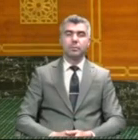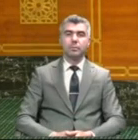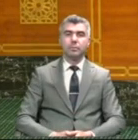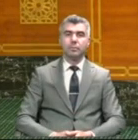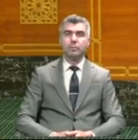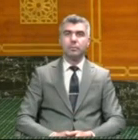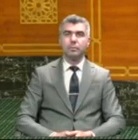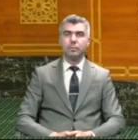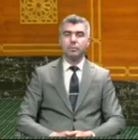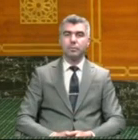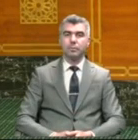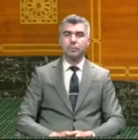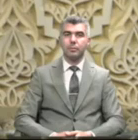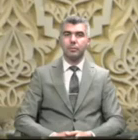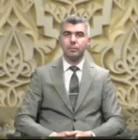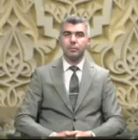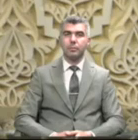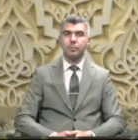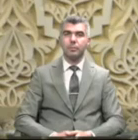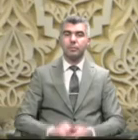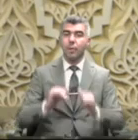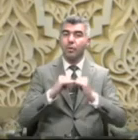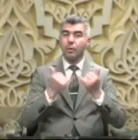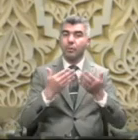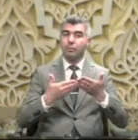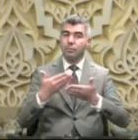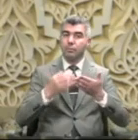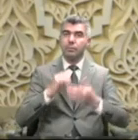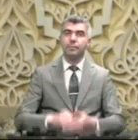هل فعلا خرجت عن نظام التشري الجلسه